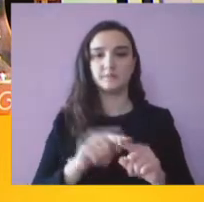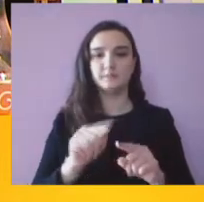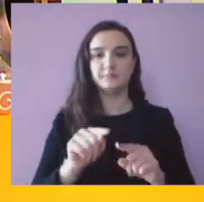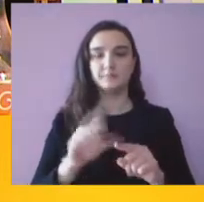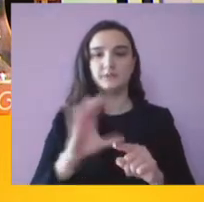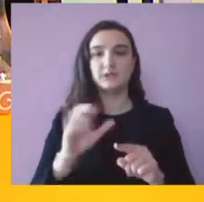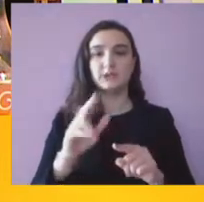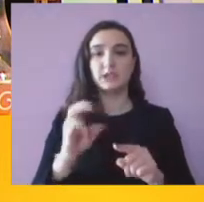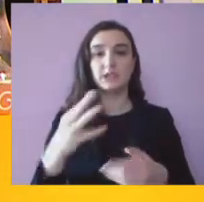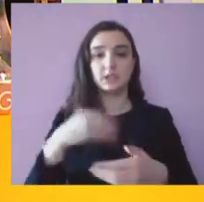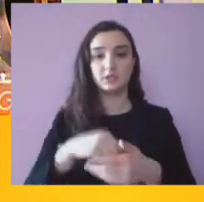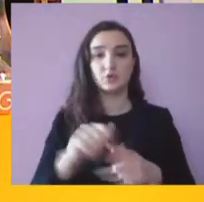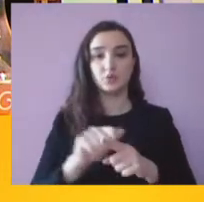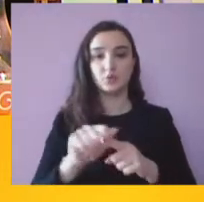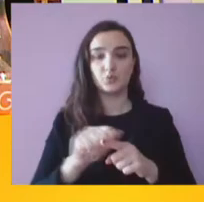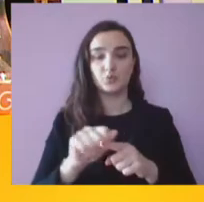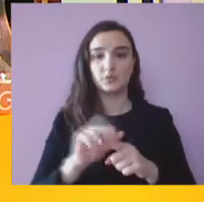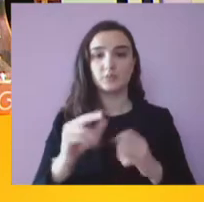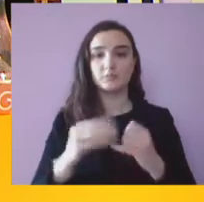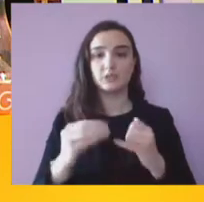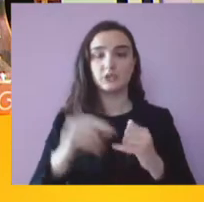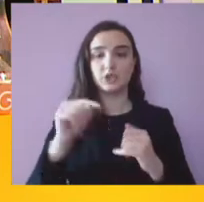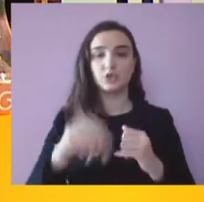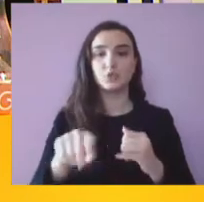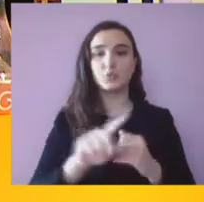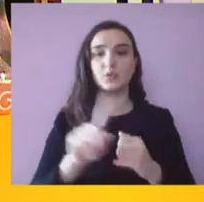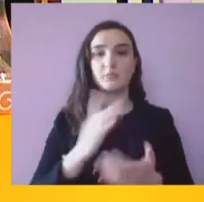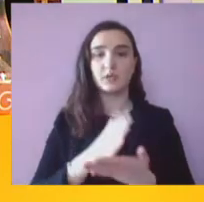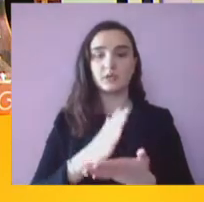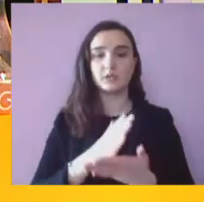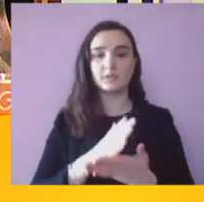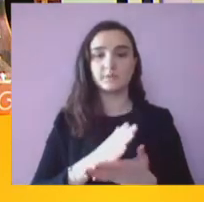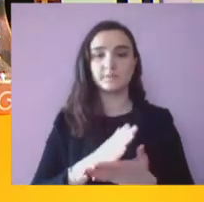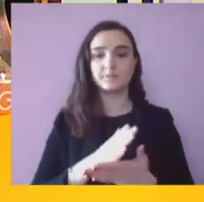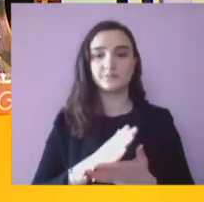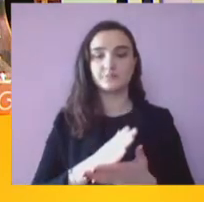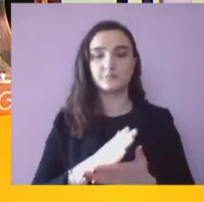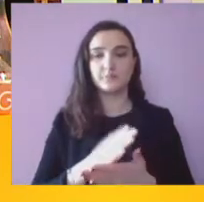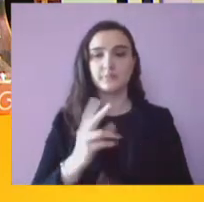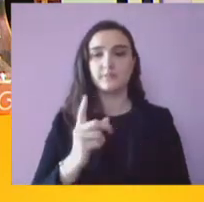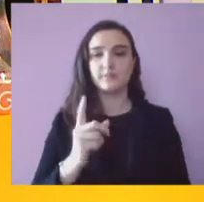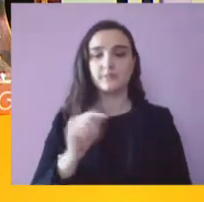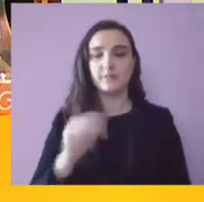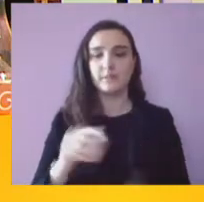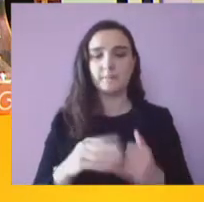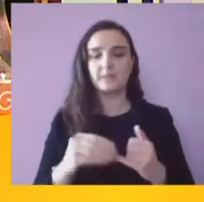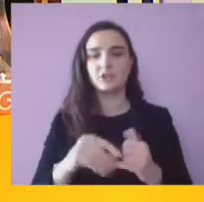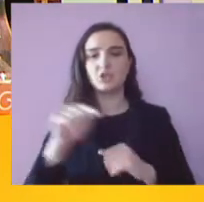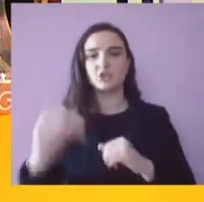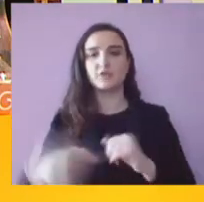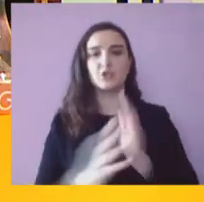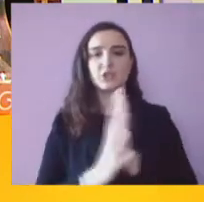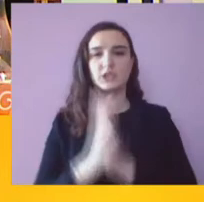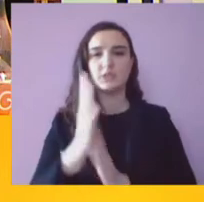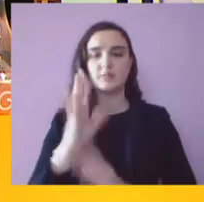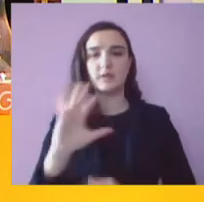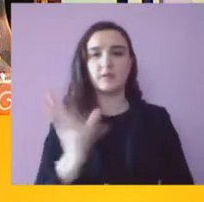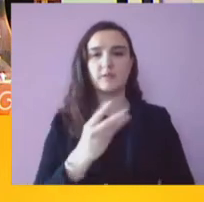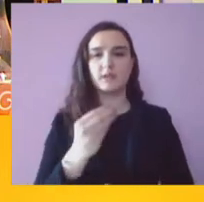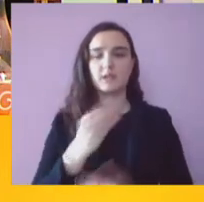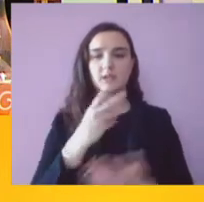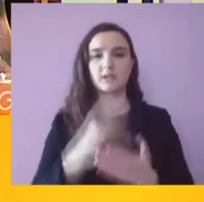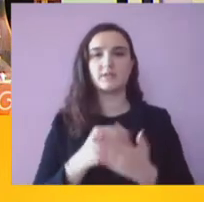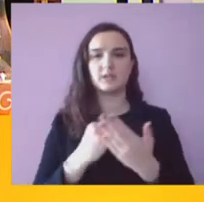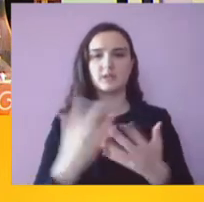შეიცავს და მიწაში თუ რამ არის ძირხვენი და მიწის ქვეშ იზრდება, ყველა თავს უყრის ხოლმე იქ